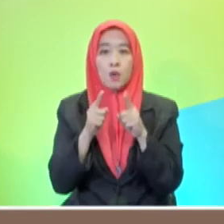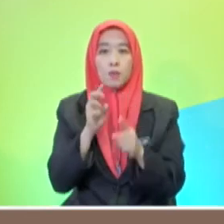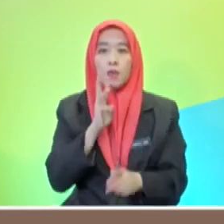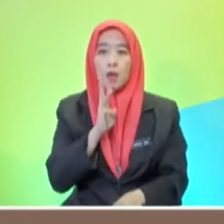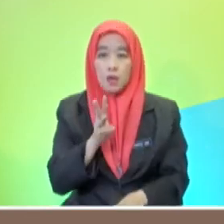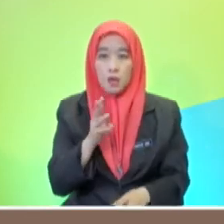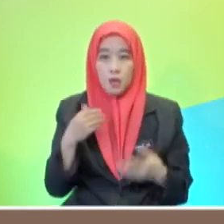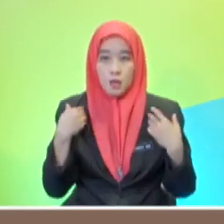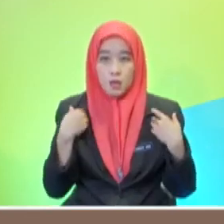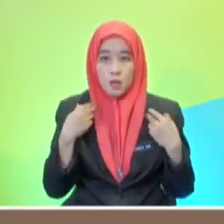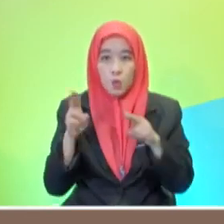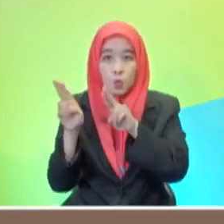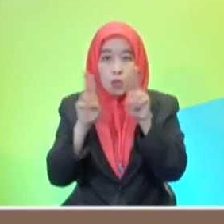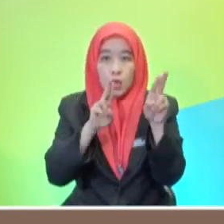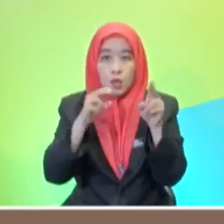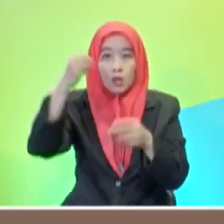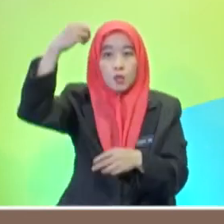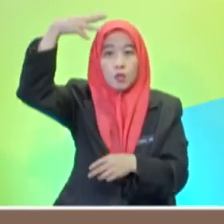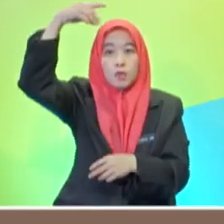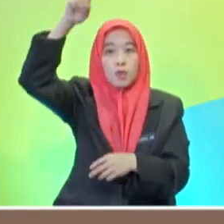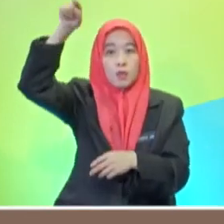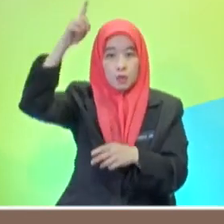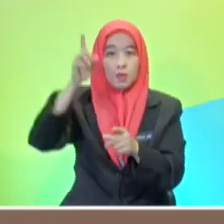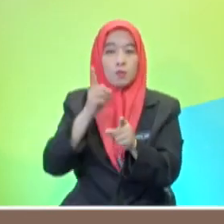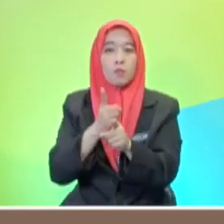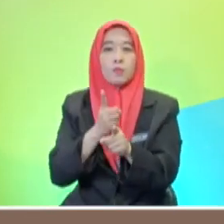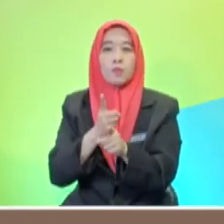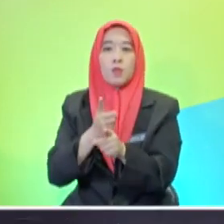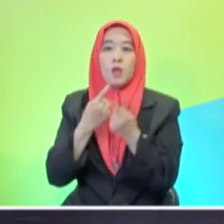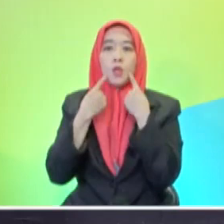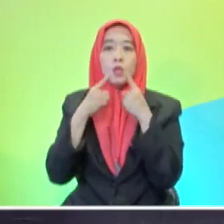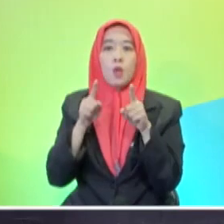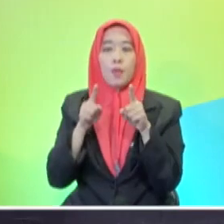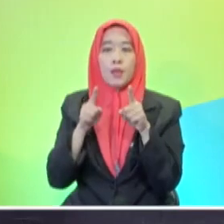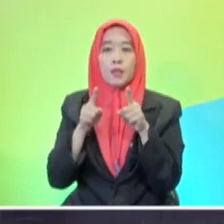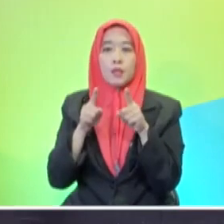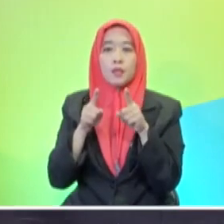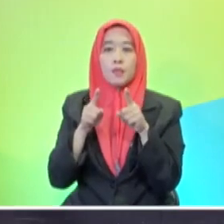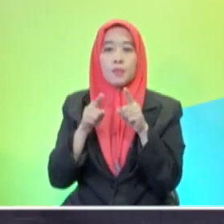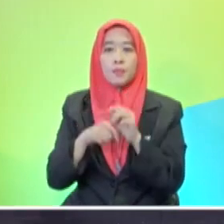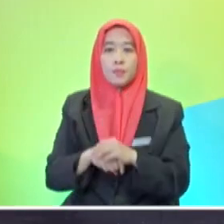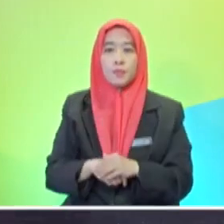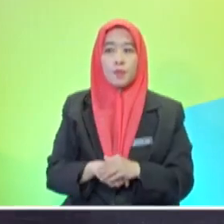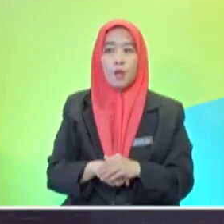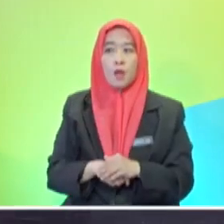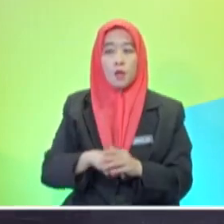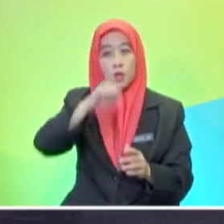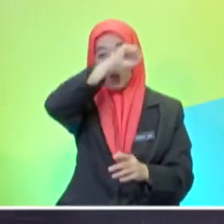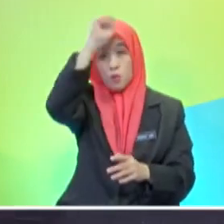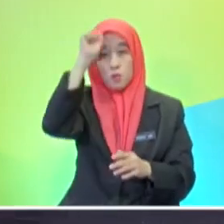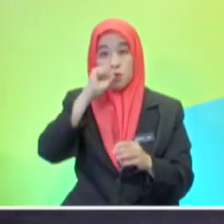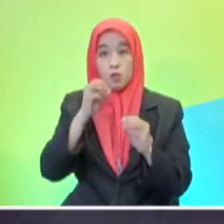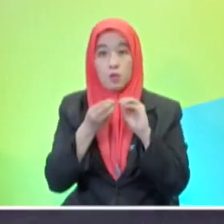ada, udara dan cahaya matahari. Betul. Okay. Jadi air, cahaya dan udara matahari ialah keperluan asas